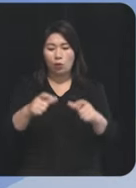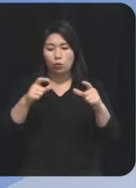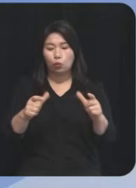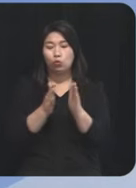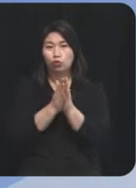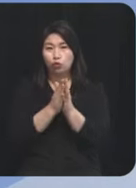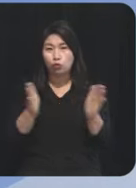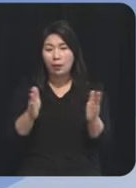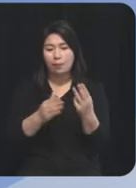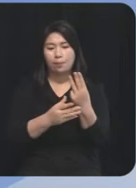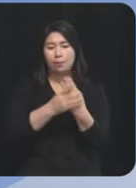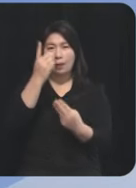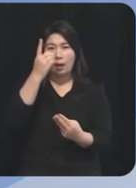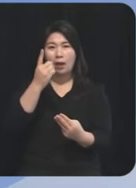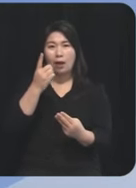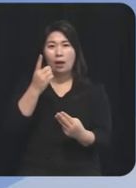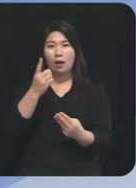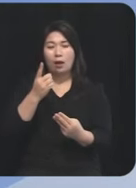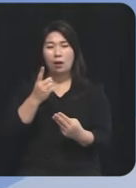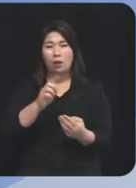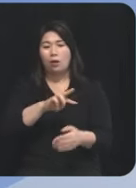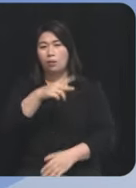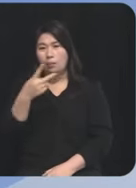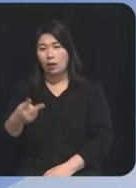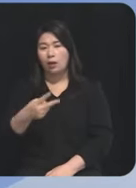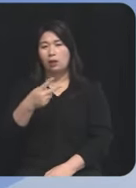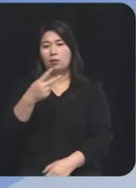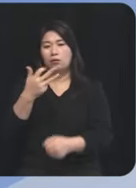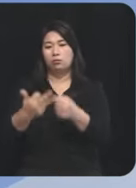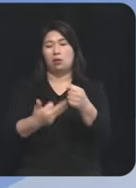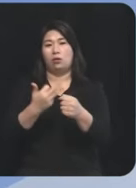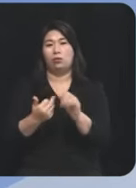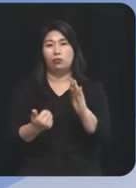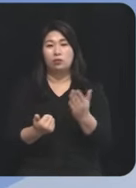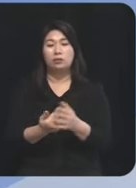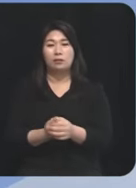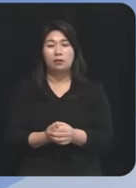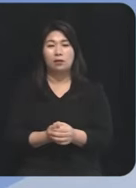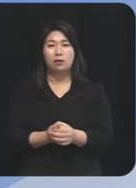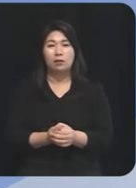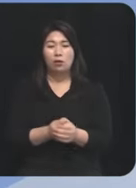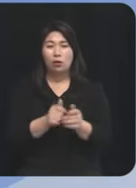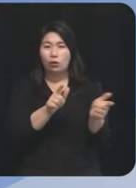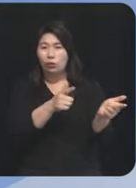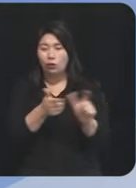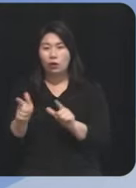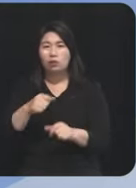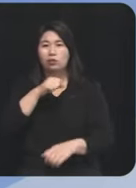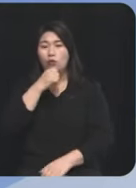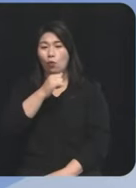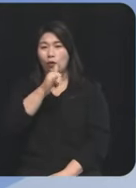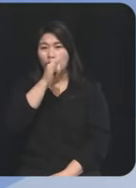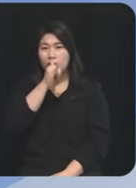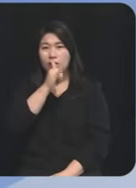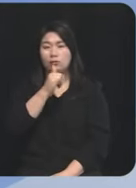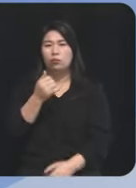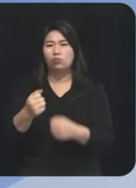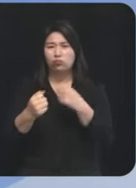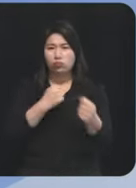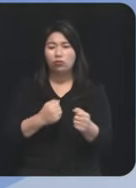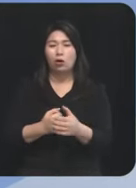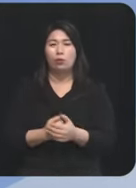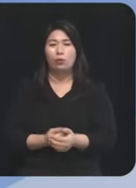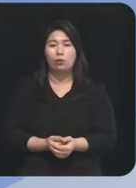출범했고 단일 행정체제로 전환이 됐고 18년이 지났습니다. 그 후에 여러 가지 성과도 있었습니다. 그럼에도